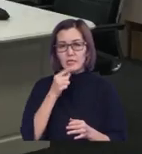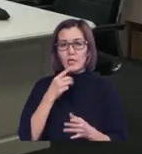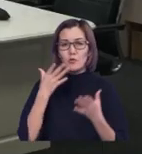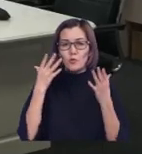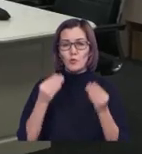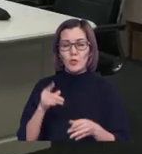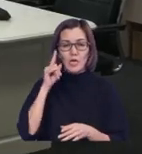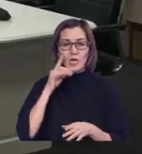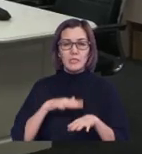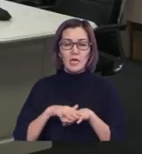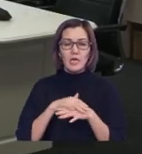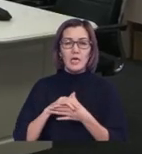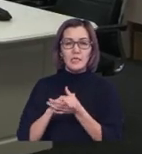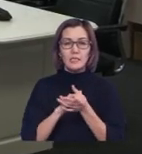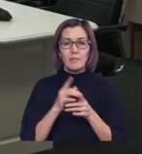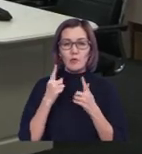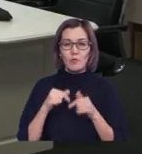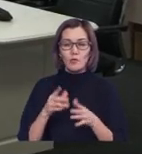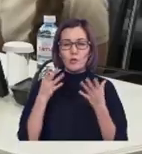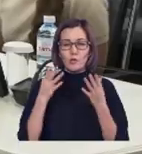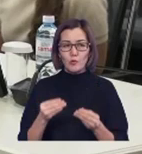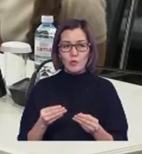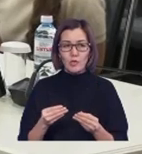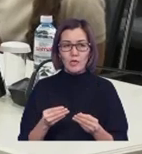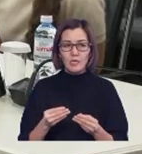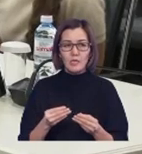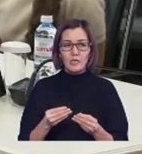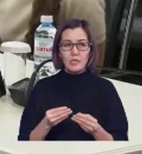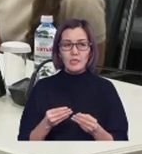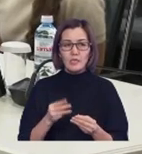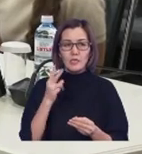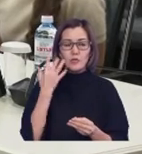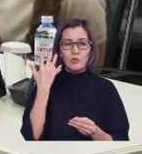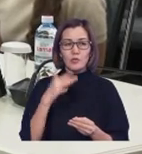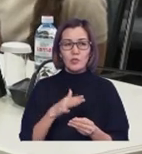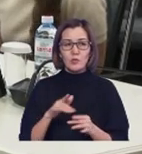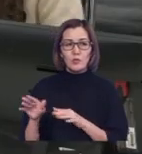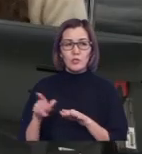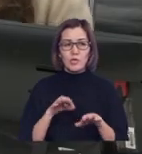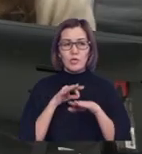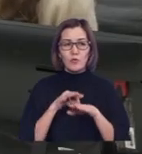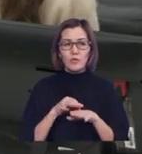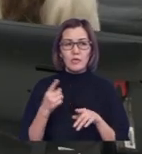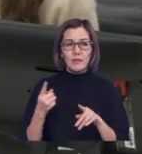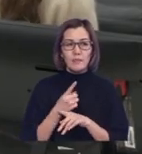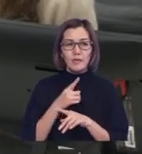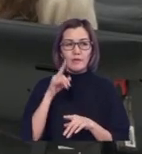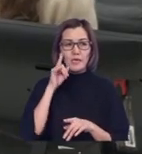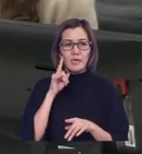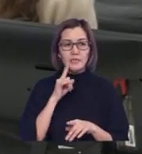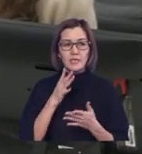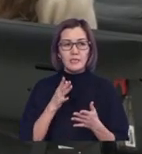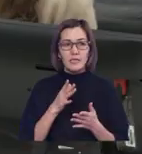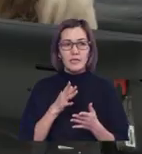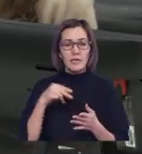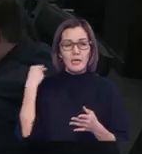Қазақстан халқы ассамблеясының құрылған датасы. Бұл күні ел аумағында 250-ден аса іс-шара өтеді. Алғаш болып қазақстандықтарды